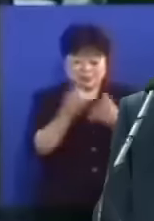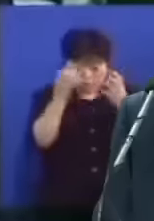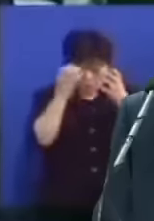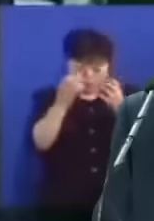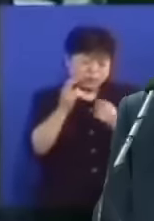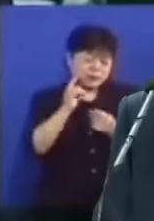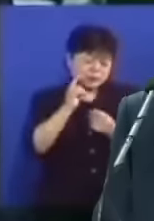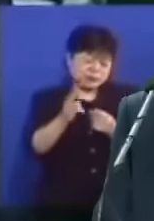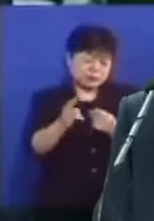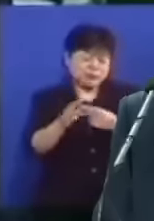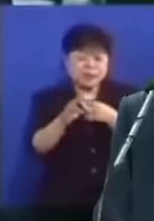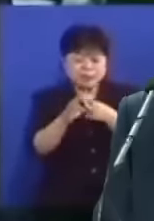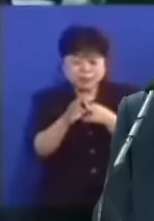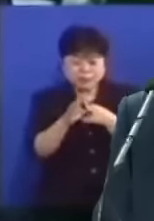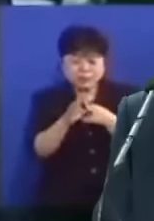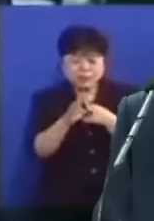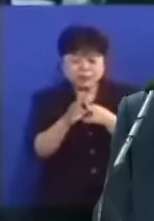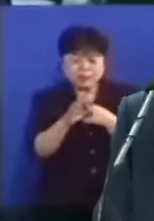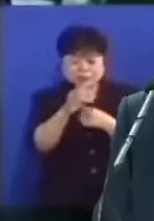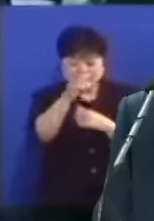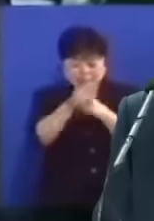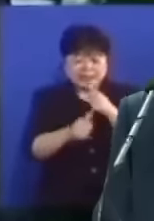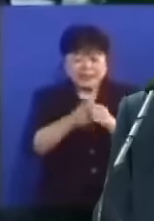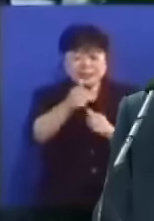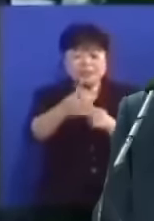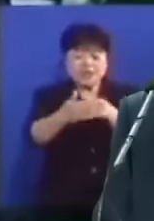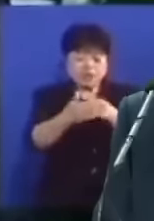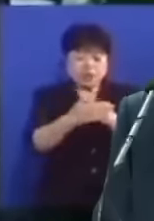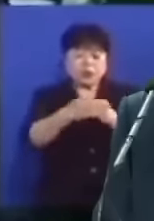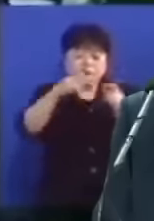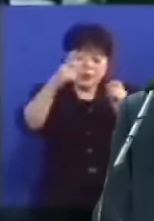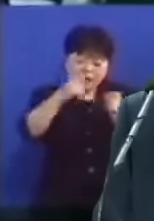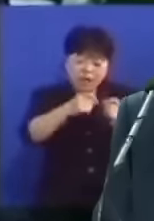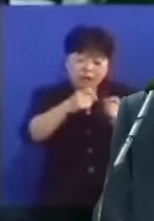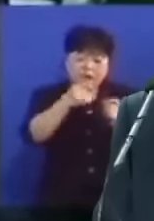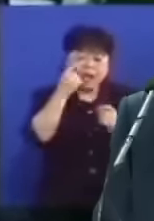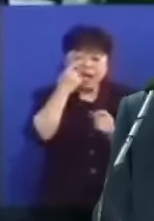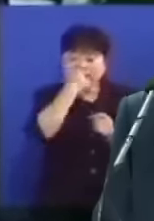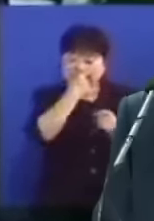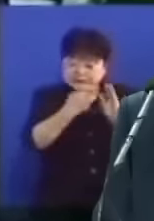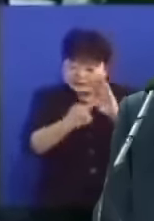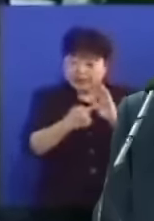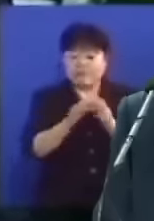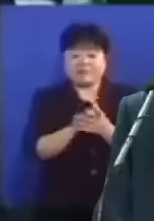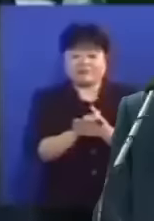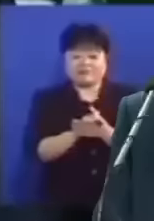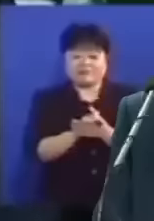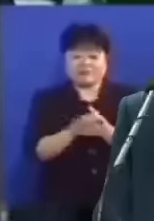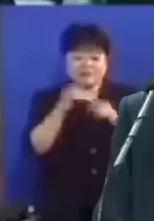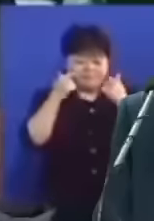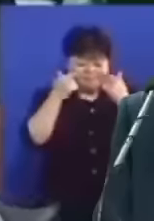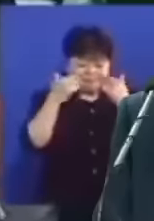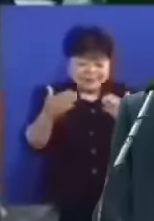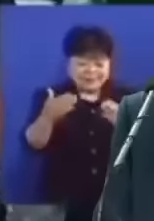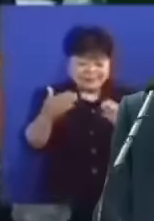고통이 심하면 하나님의 도움이 가까워 왔다는 증거인 것입니다.